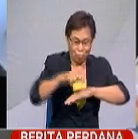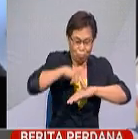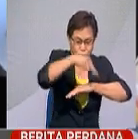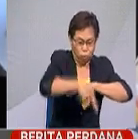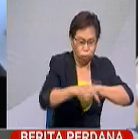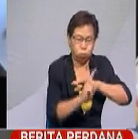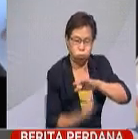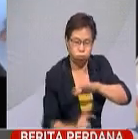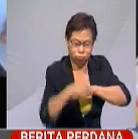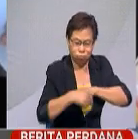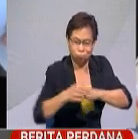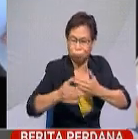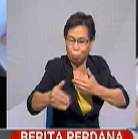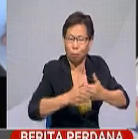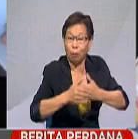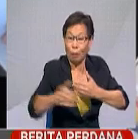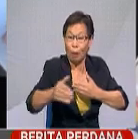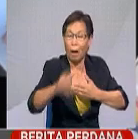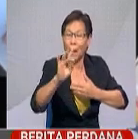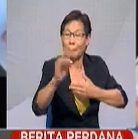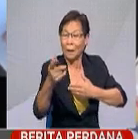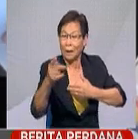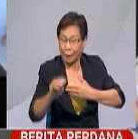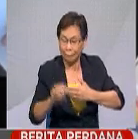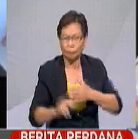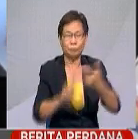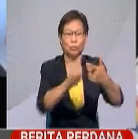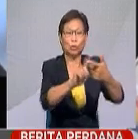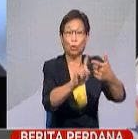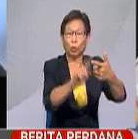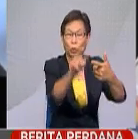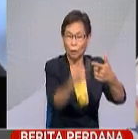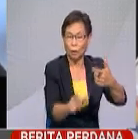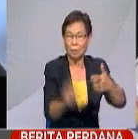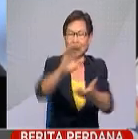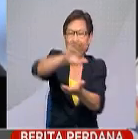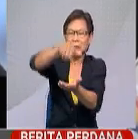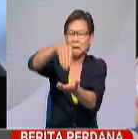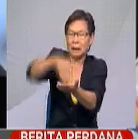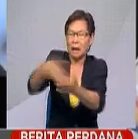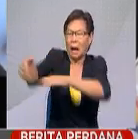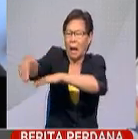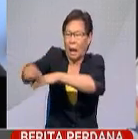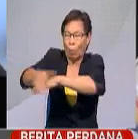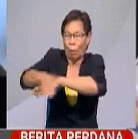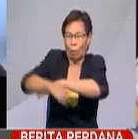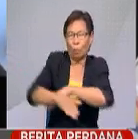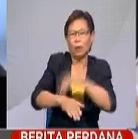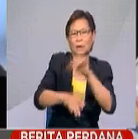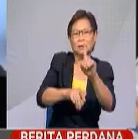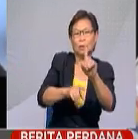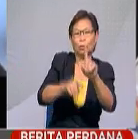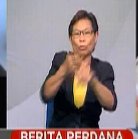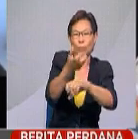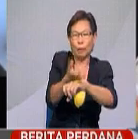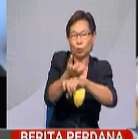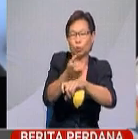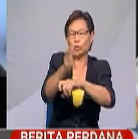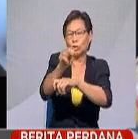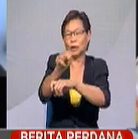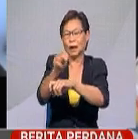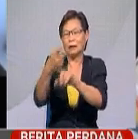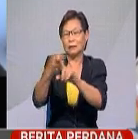lemas, dan mangsa kedua dijumpai ke tengah laut sedikit, iaitu lebih kurang satu batu